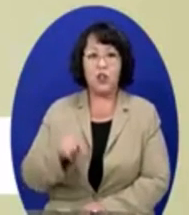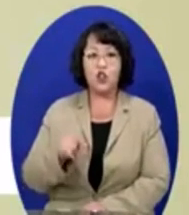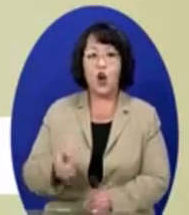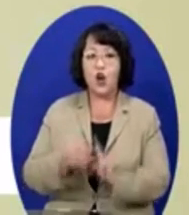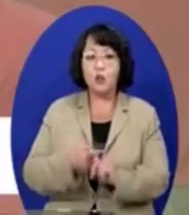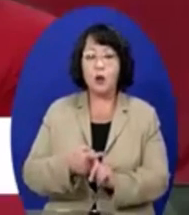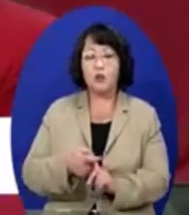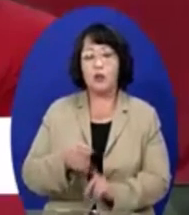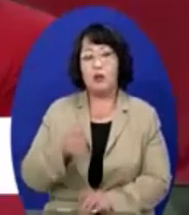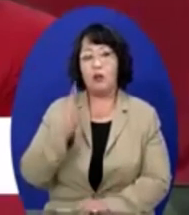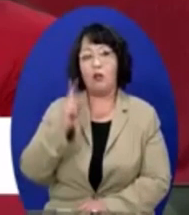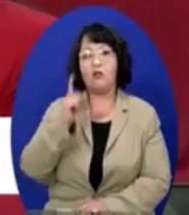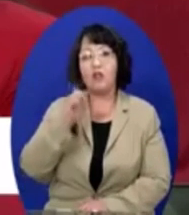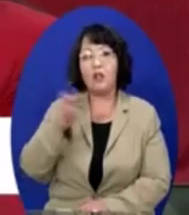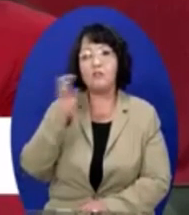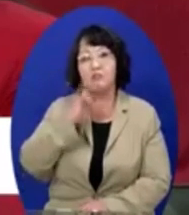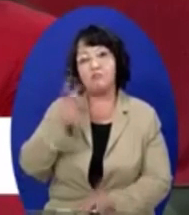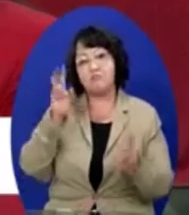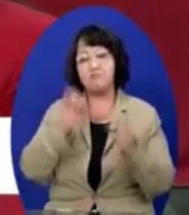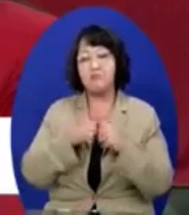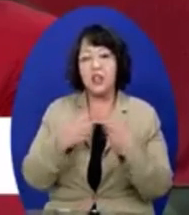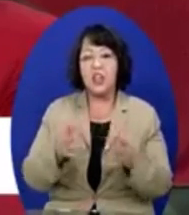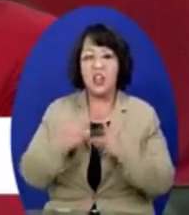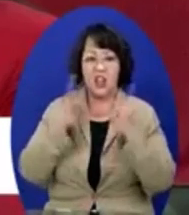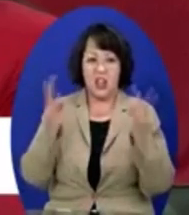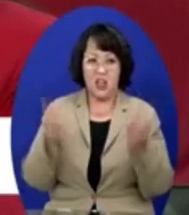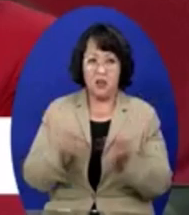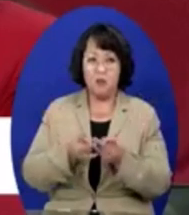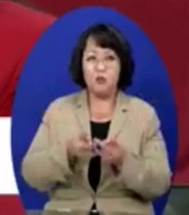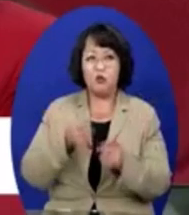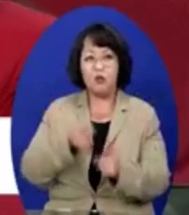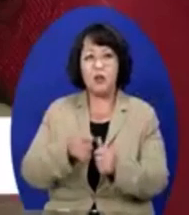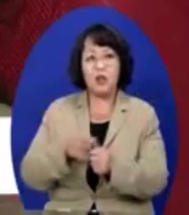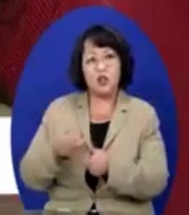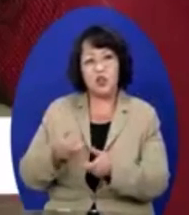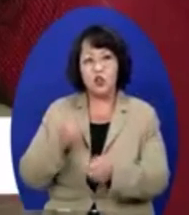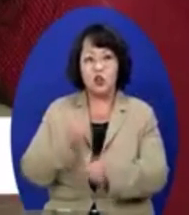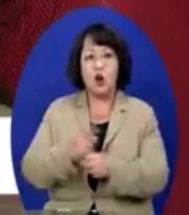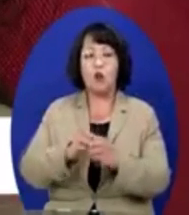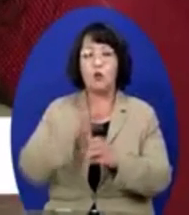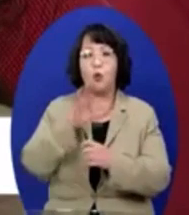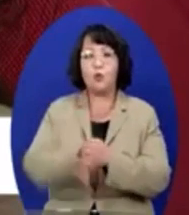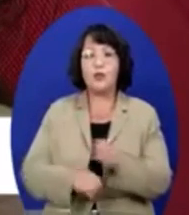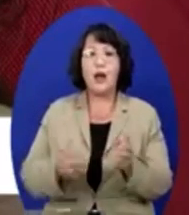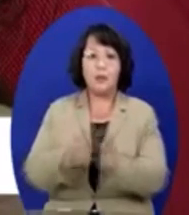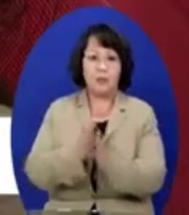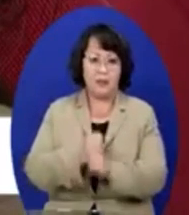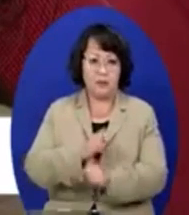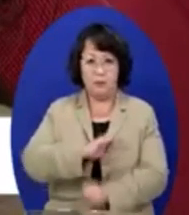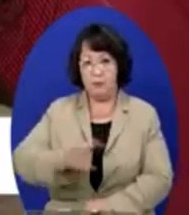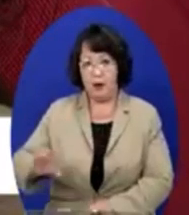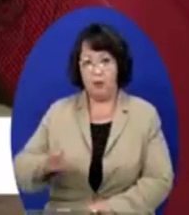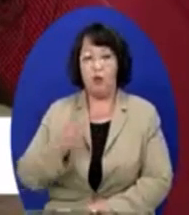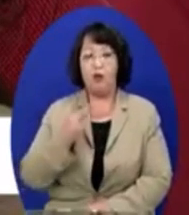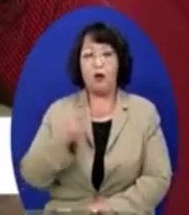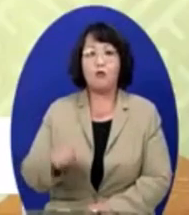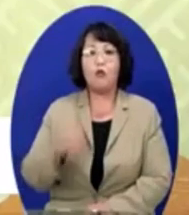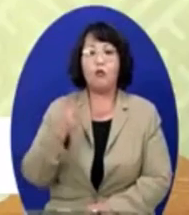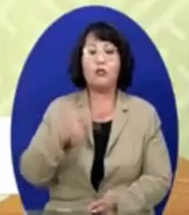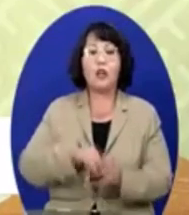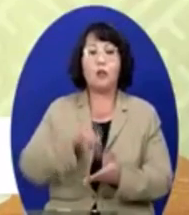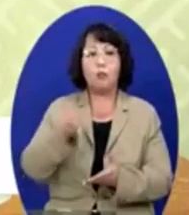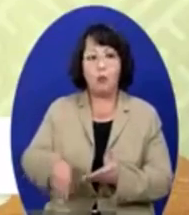маань ерөнхийдөө чиглэлсэн. Энэ удаагийн нийгмийн зорилтод бүлэг рүү чиглэсэн төслийг олон улсын хамтын ажиллагааны байгууллага 2.2 тэрбум